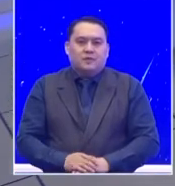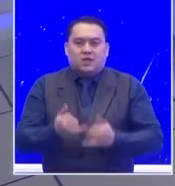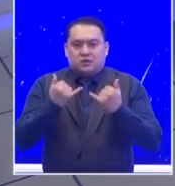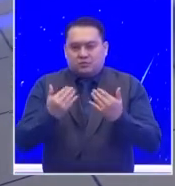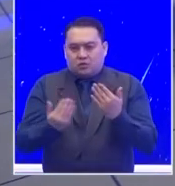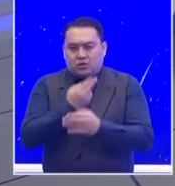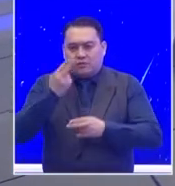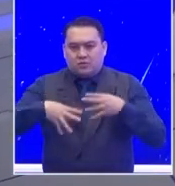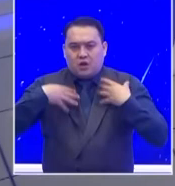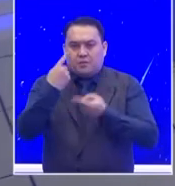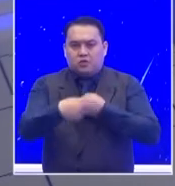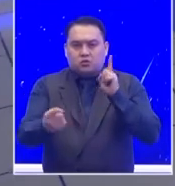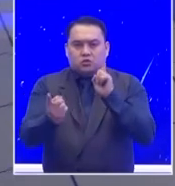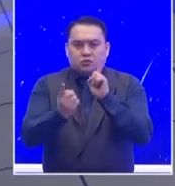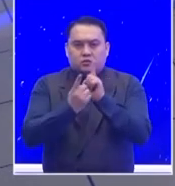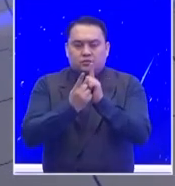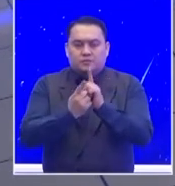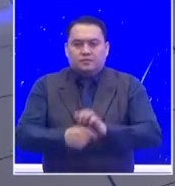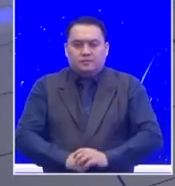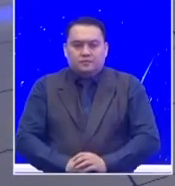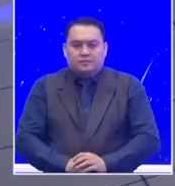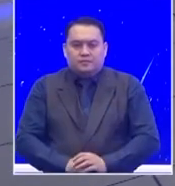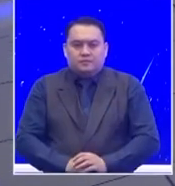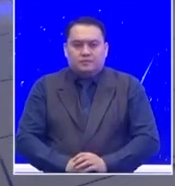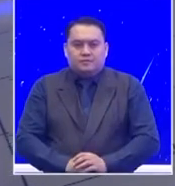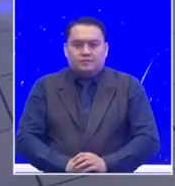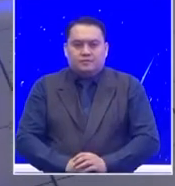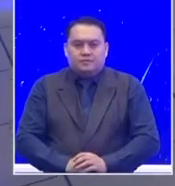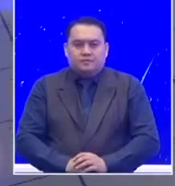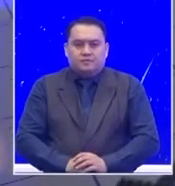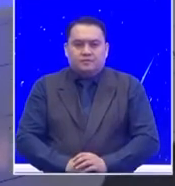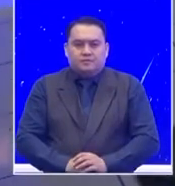Такой оказалась информационная картина уходящего дня. Спасибо за внимание. До